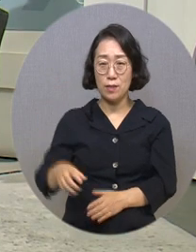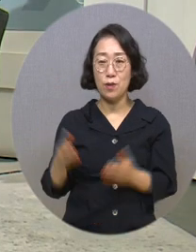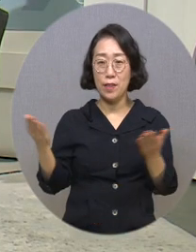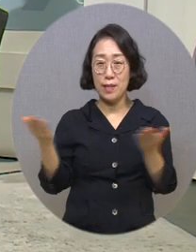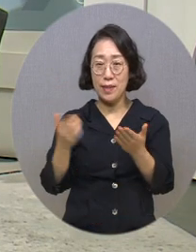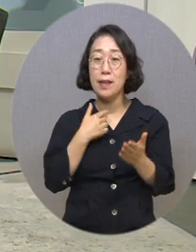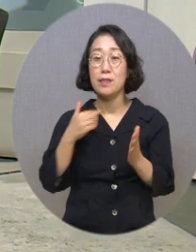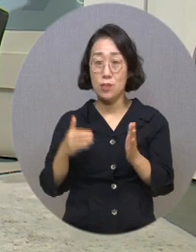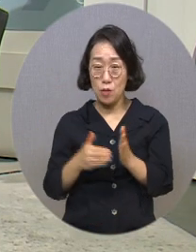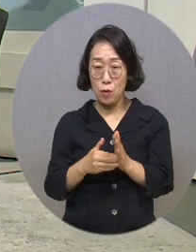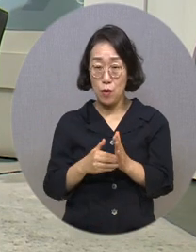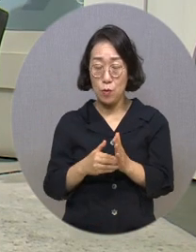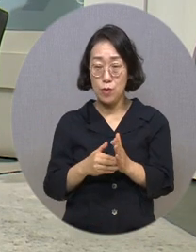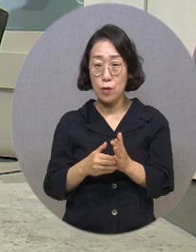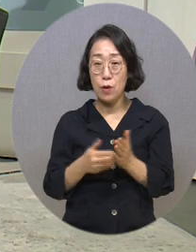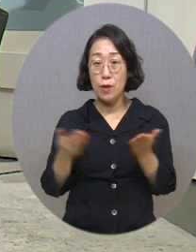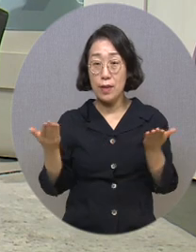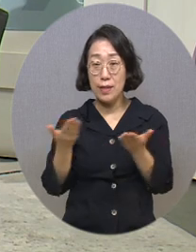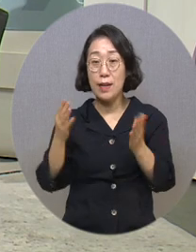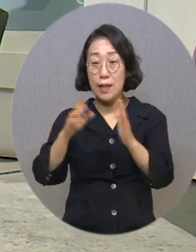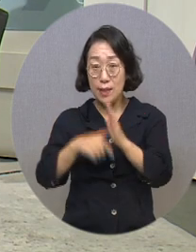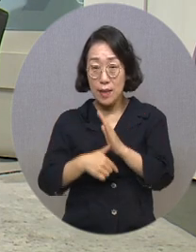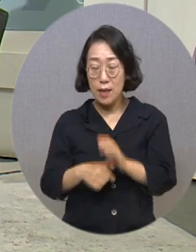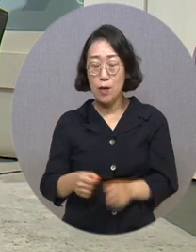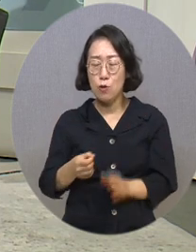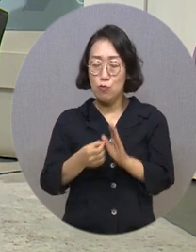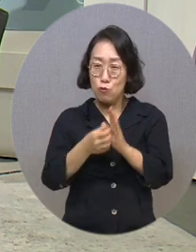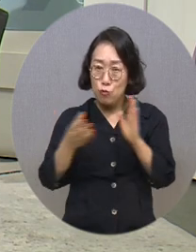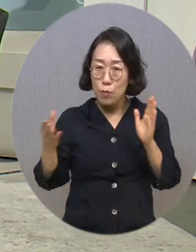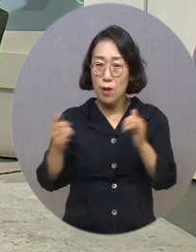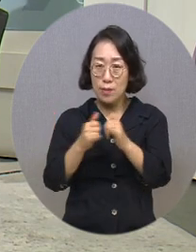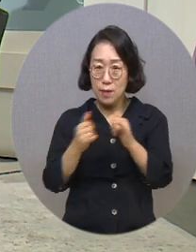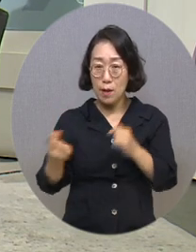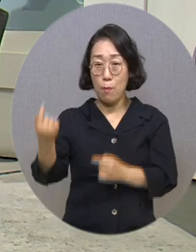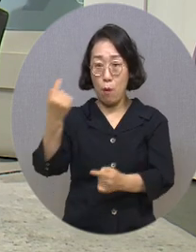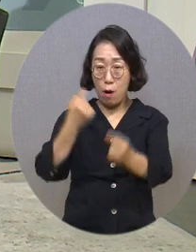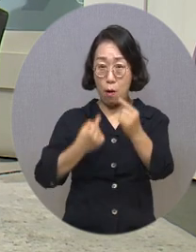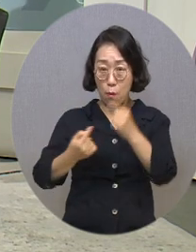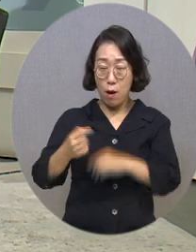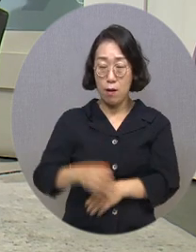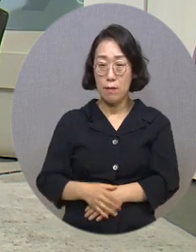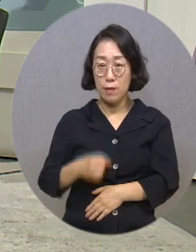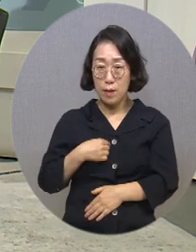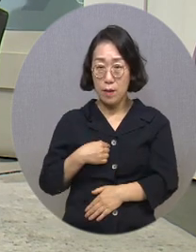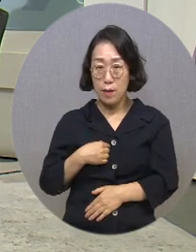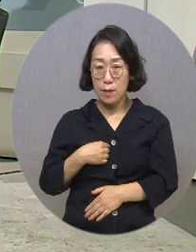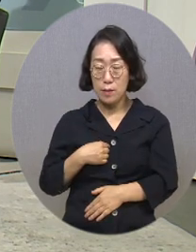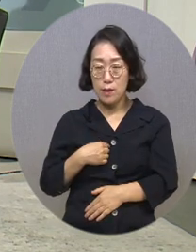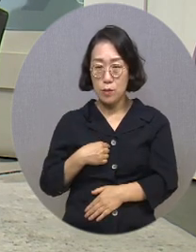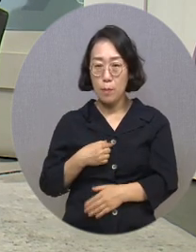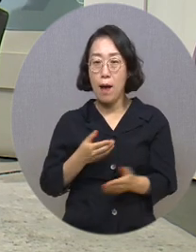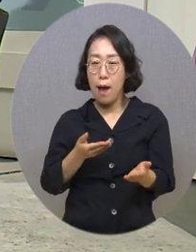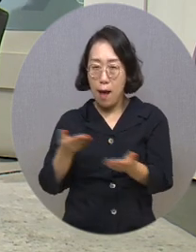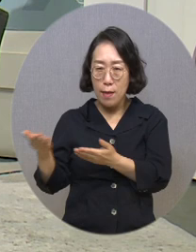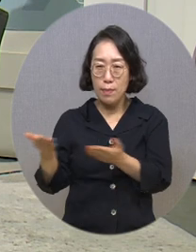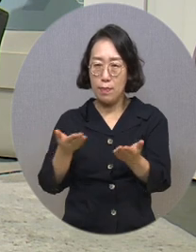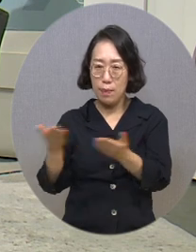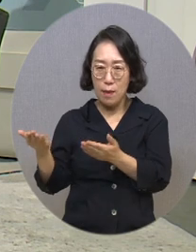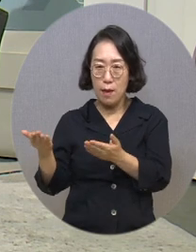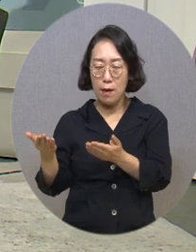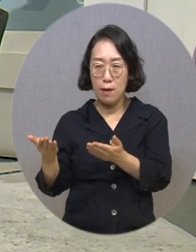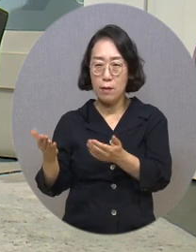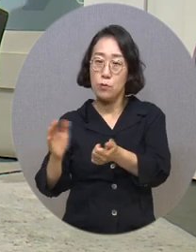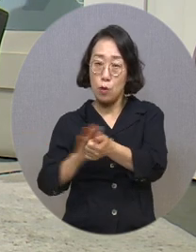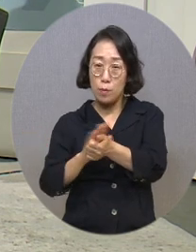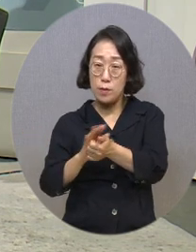호텔 지배인으로 있을 때 오시면 이제 유명한 분들이 많이 저를 찾아갖고 제가 이제 직접 접대를 하고 그런 기회가